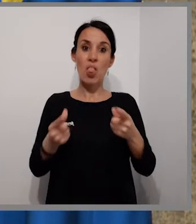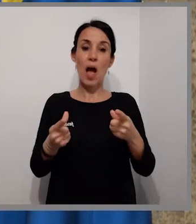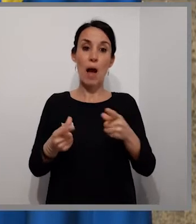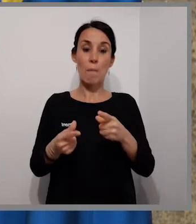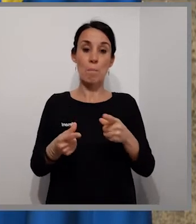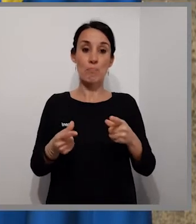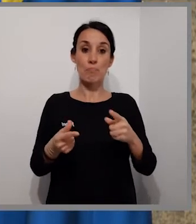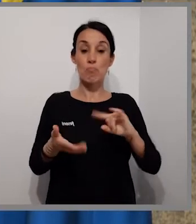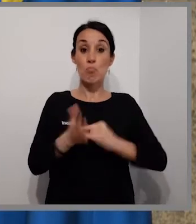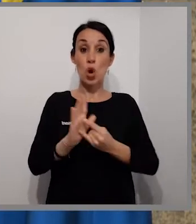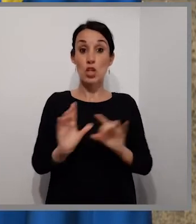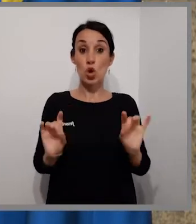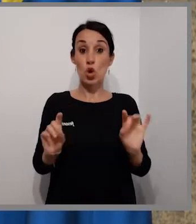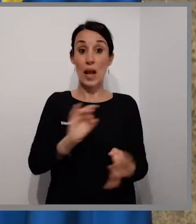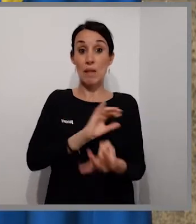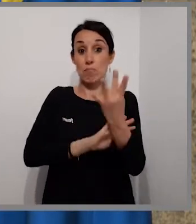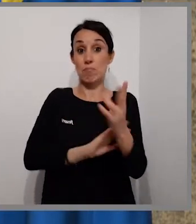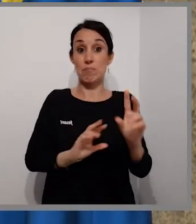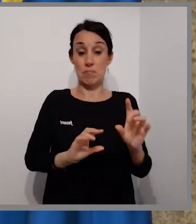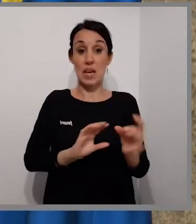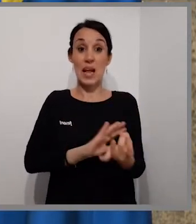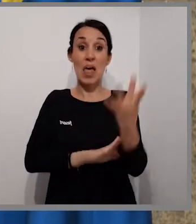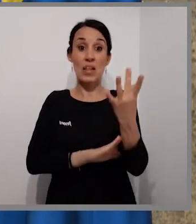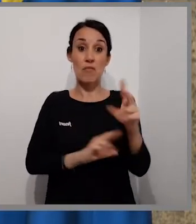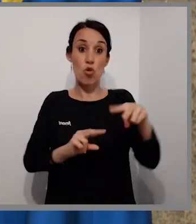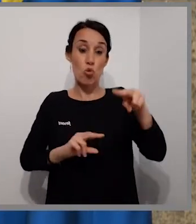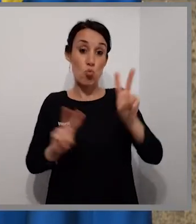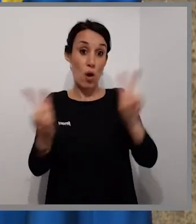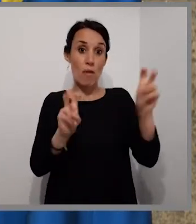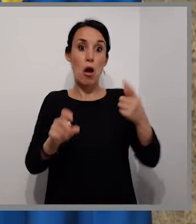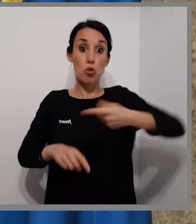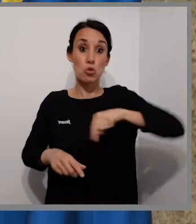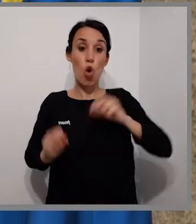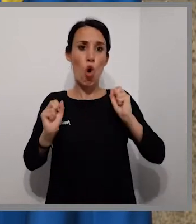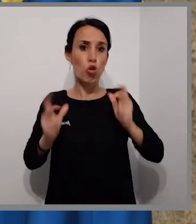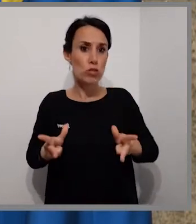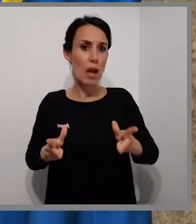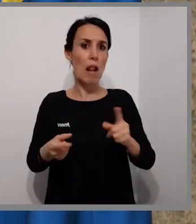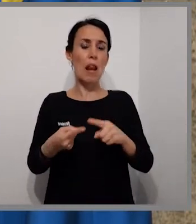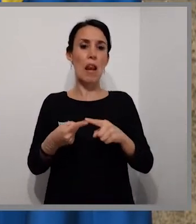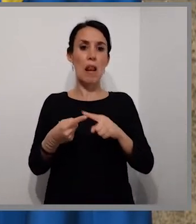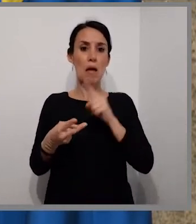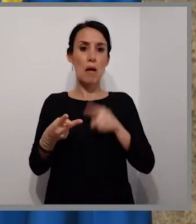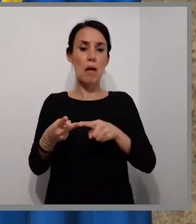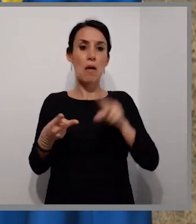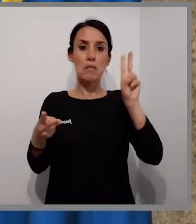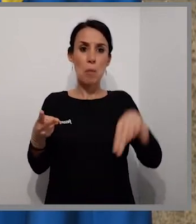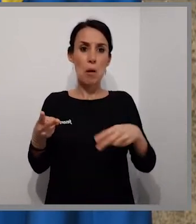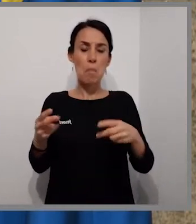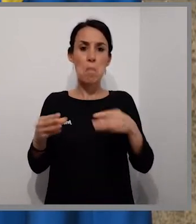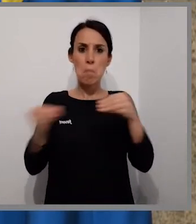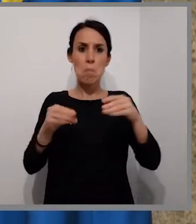endavant aquesta nova iniciativa. Nosaltres tenim motels, tenim ja en aquests moments